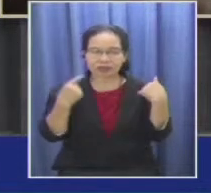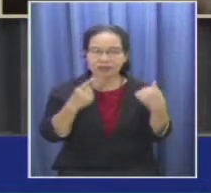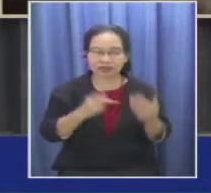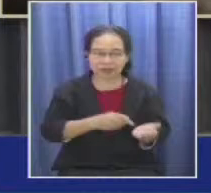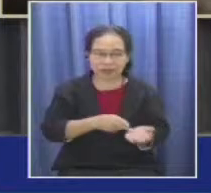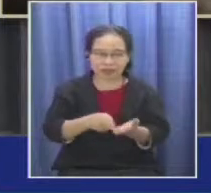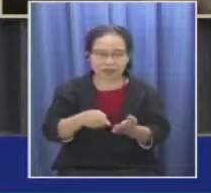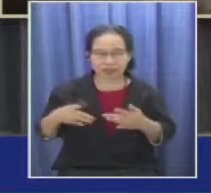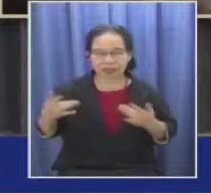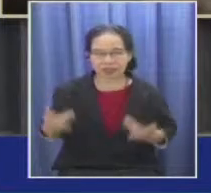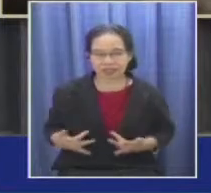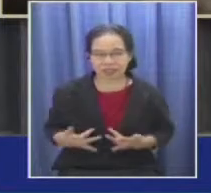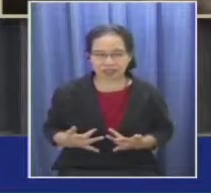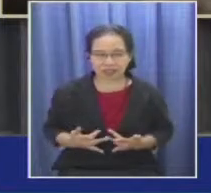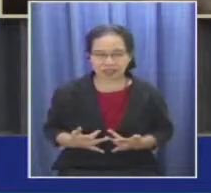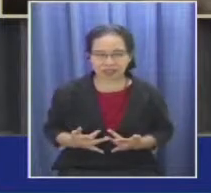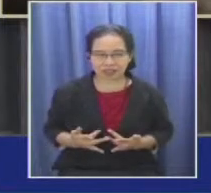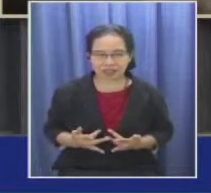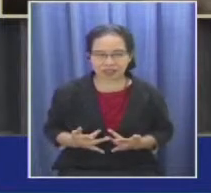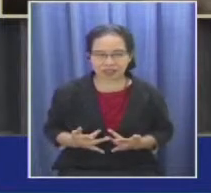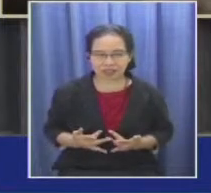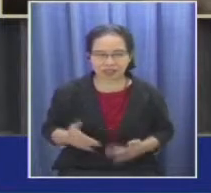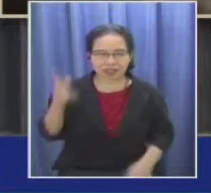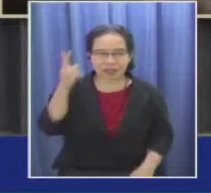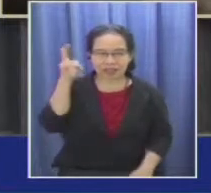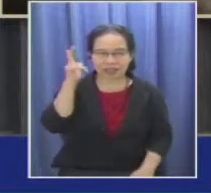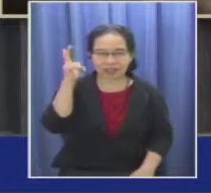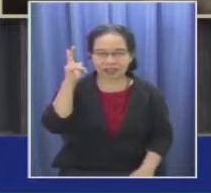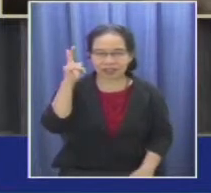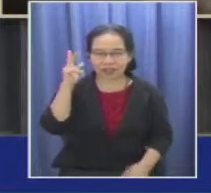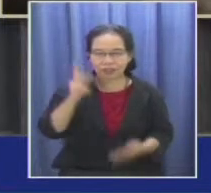Ɛne fa tɛkyerɛma no di nokorɛ.